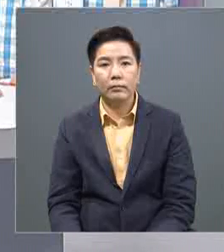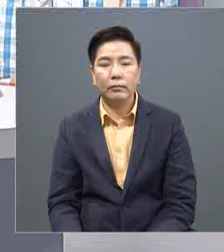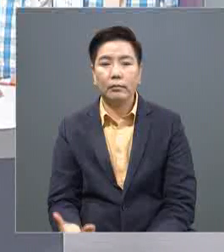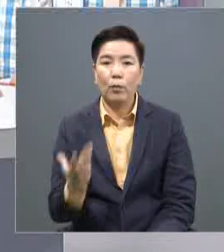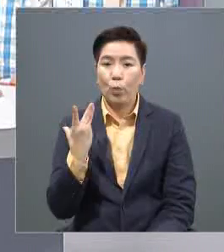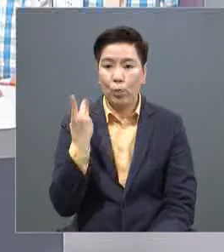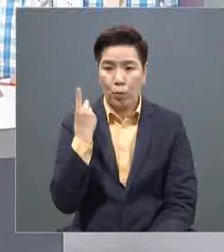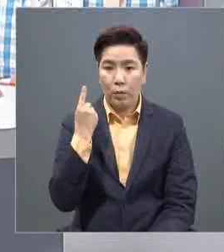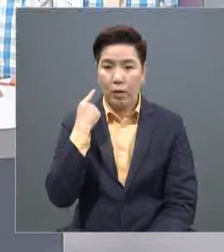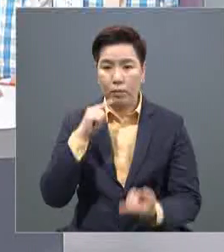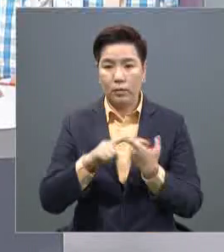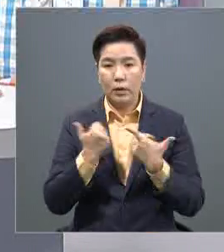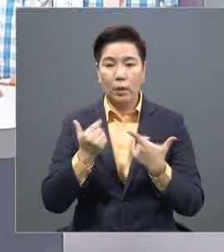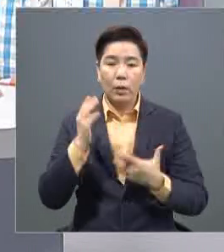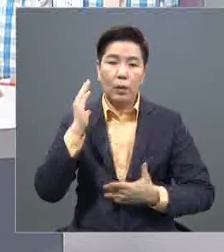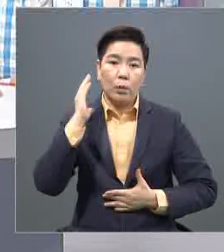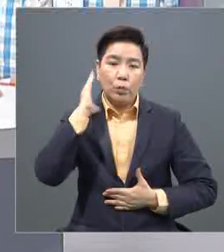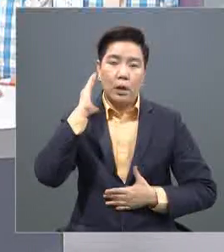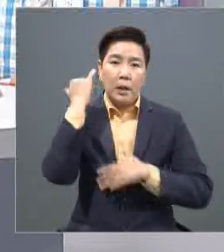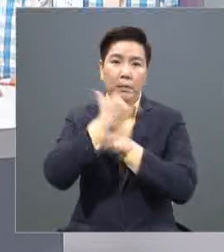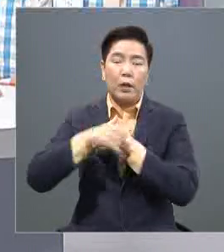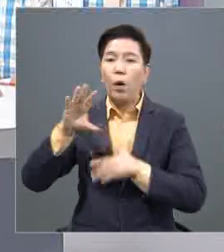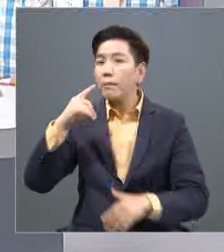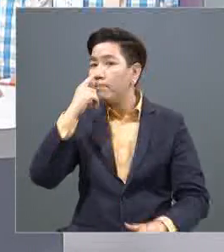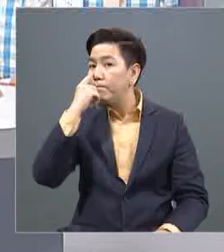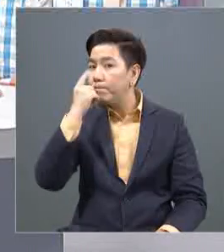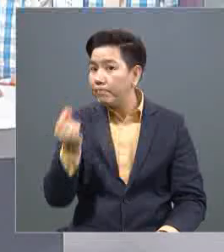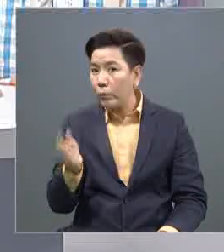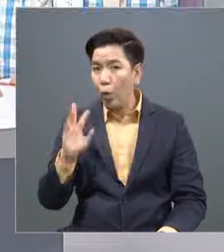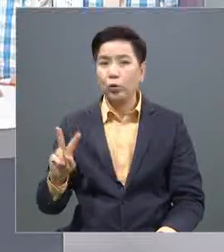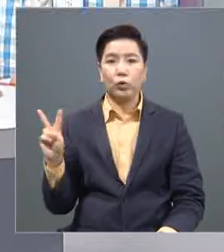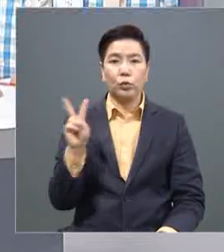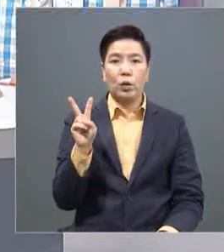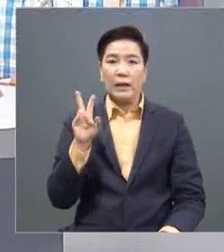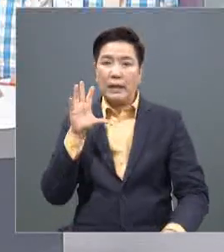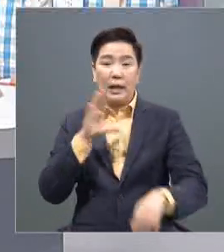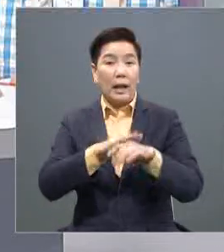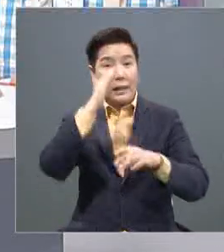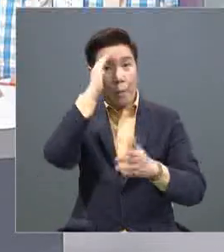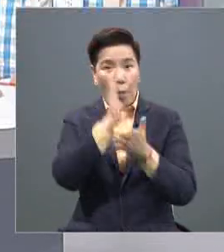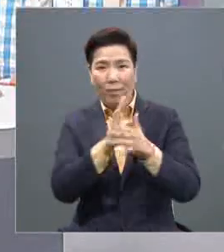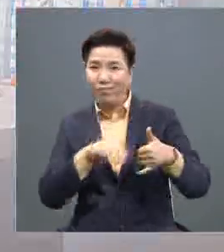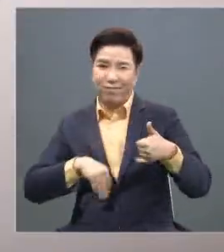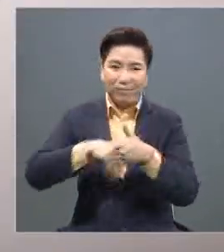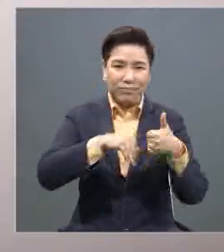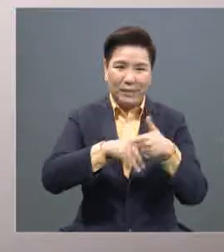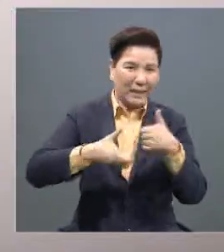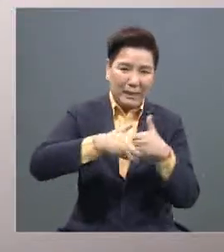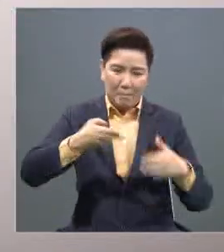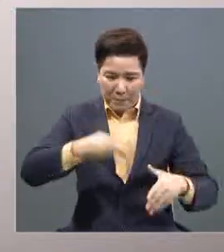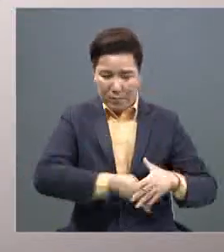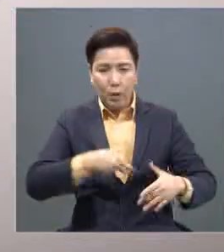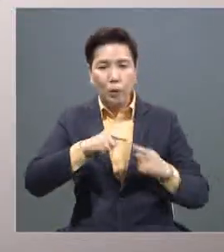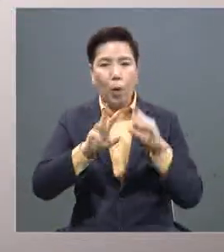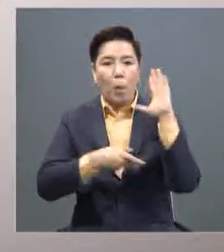เมื่อวานนี้นะคะเกิดเหตุการณ์เป็นชายต่างชาติค่ะนิวซีแลนด์2คนด้วยกันได้ทำร้ายร่างกายทางเจ้าหน้าที่ตำรวจแล้วก็มีการแย่งปืนตำรวจจราจรจังหวัด